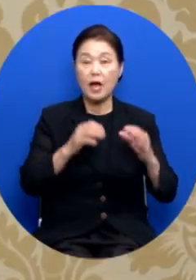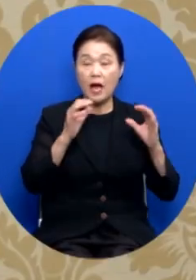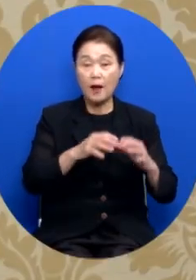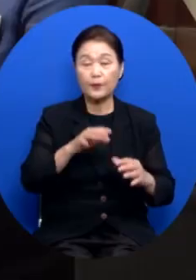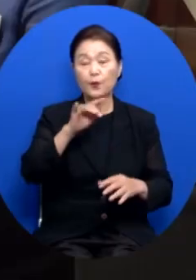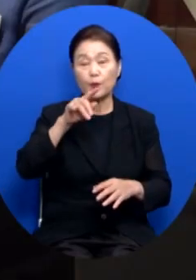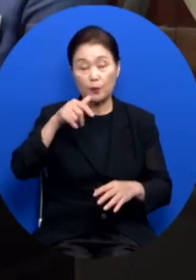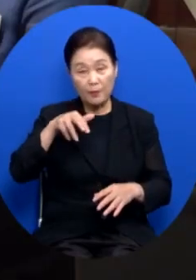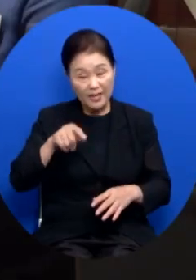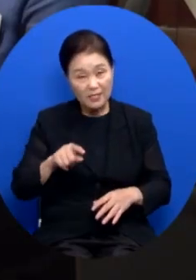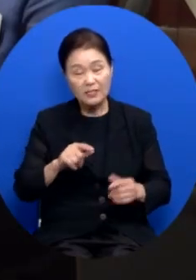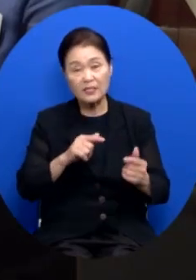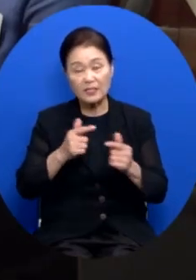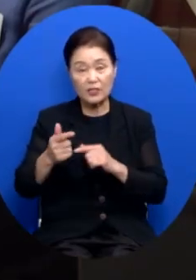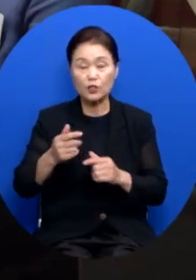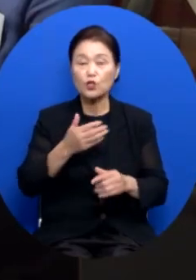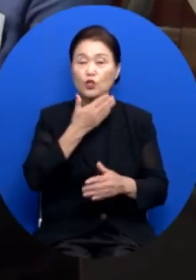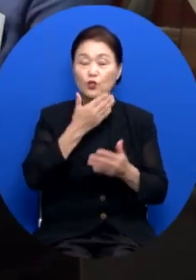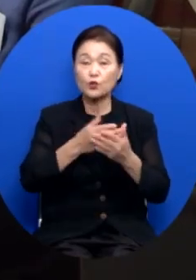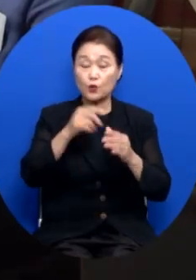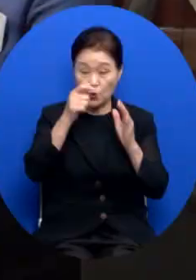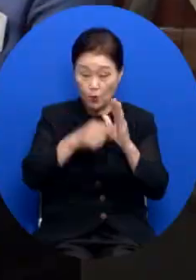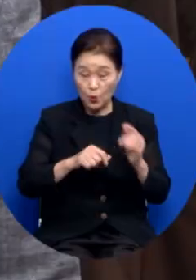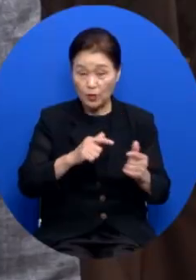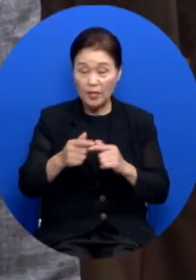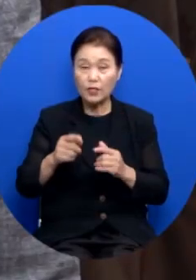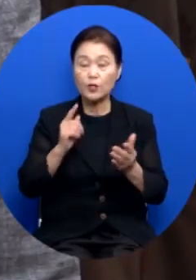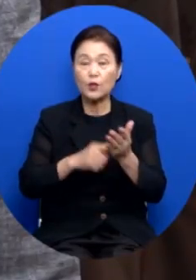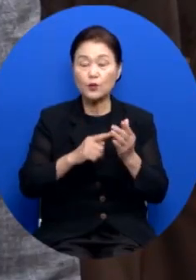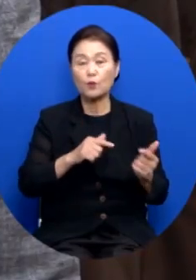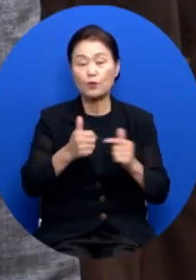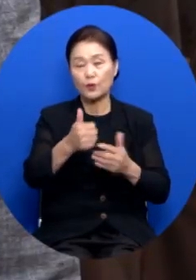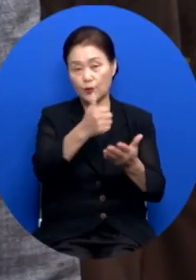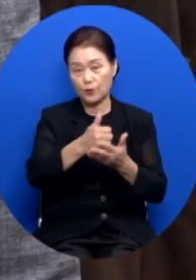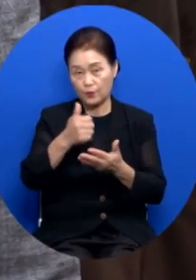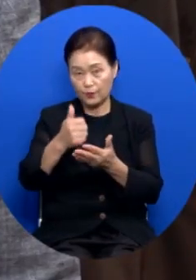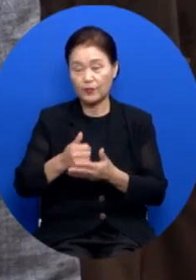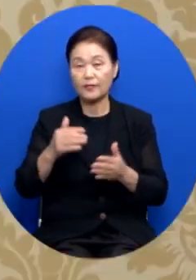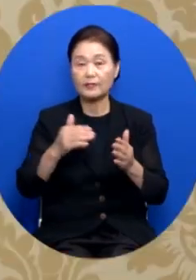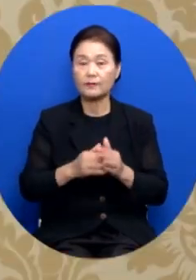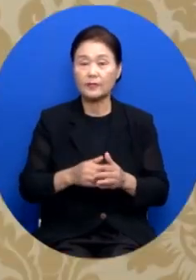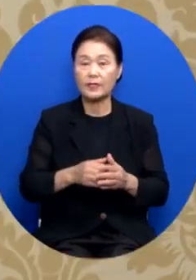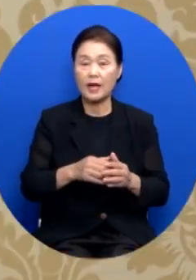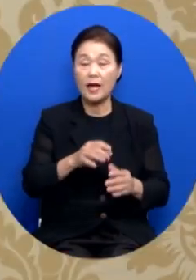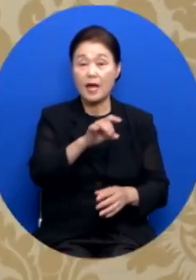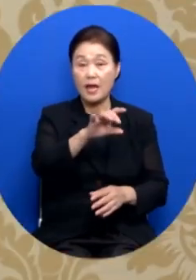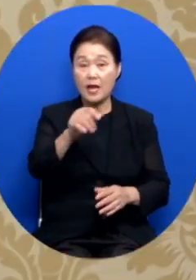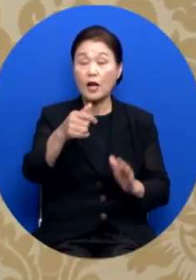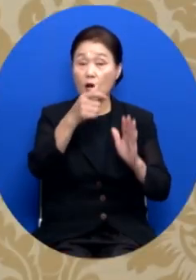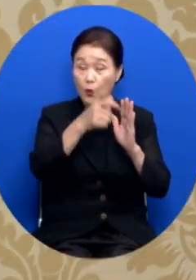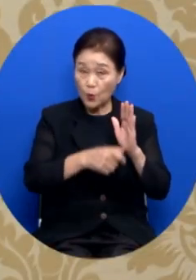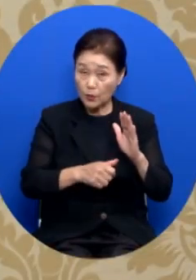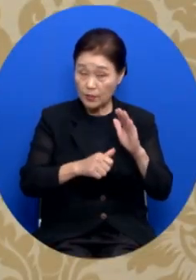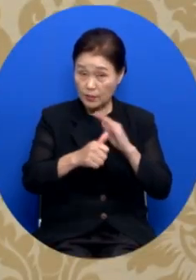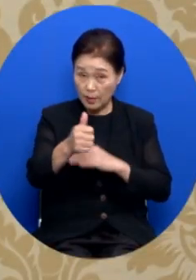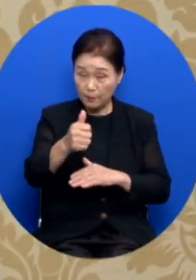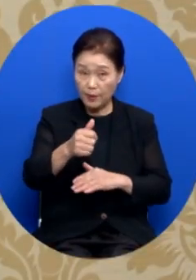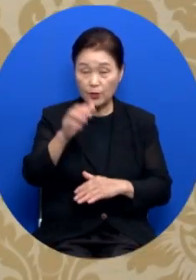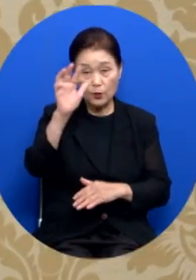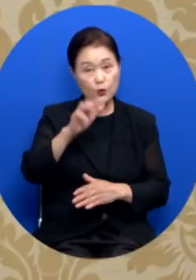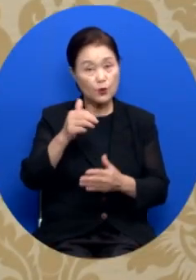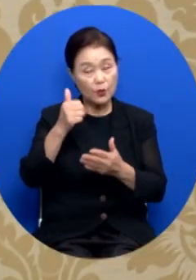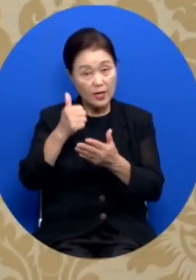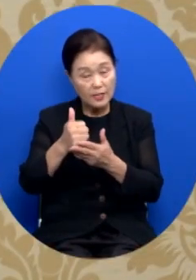등 한국교회 주요 교단장 총무들이 초청됐습니다. 각 교단을 대표하시는 우리 총회장님, 또